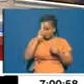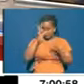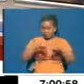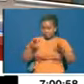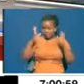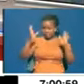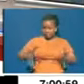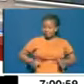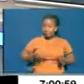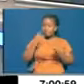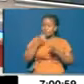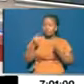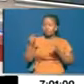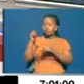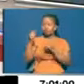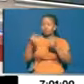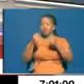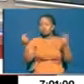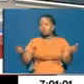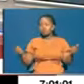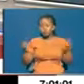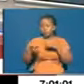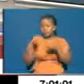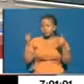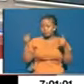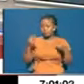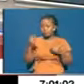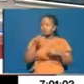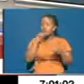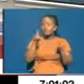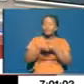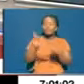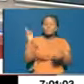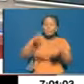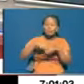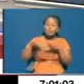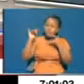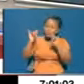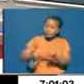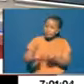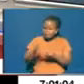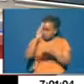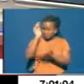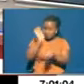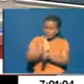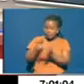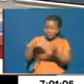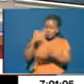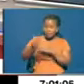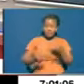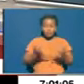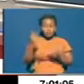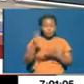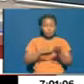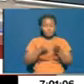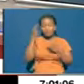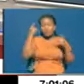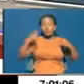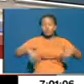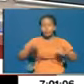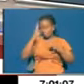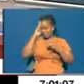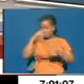kaka wawili huko Kianjokoma, kaunti ya Embu, watasalia korokoroni kwa muda wa majuma mawili ili kuwezesha polisi kukamilisha uchunguzi wao.